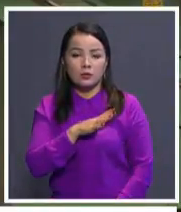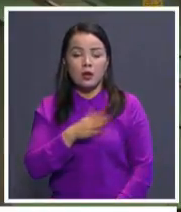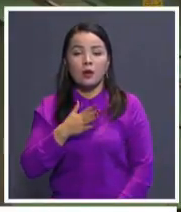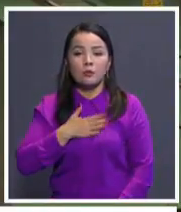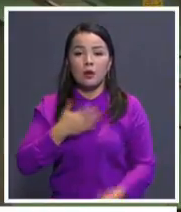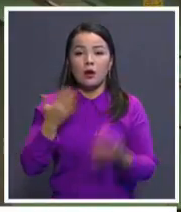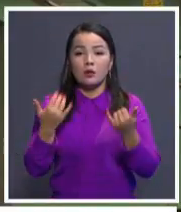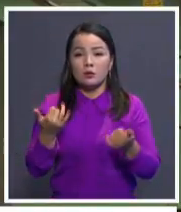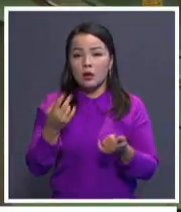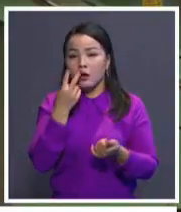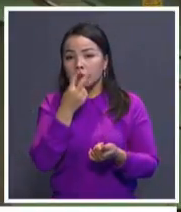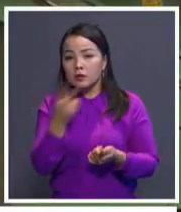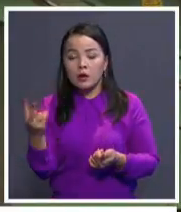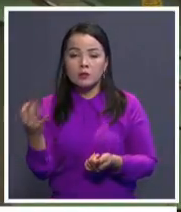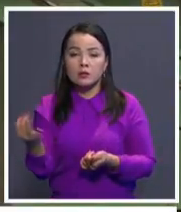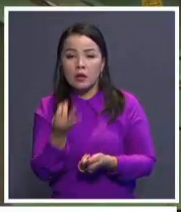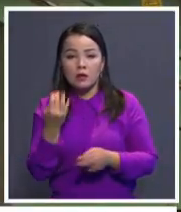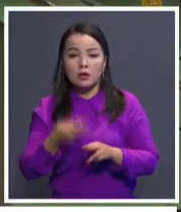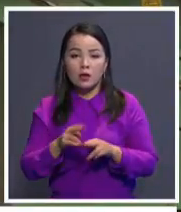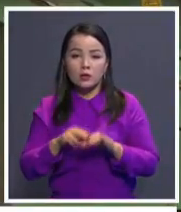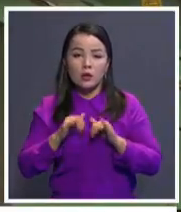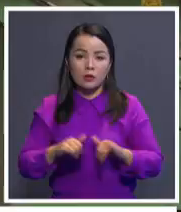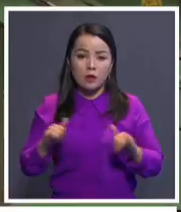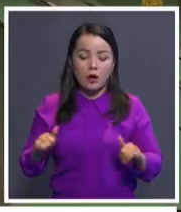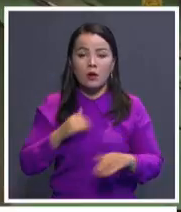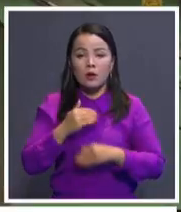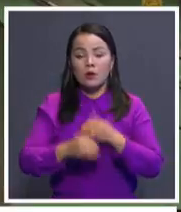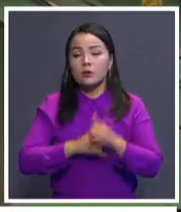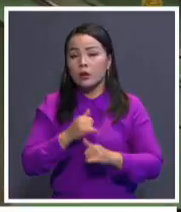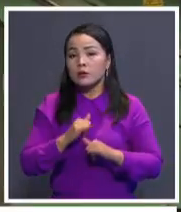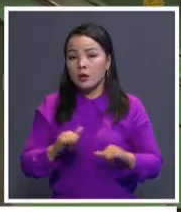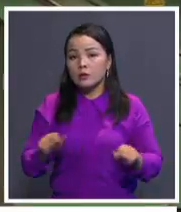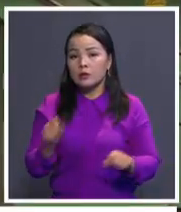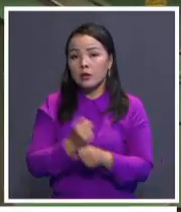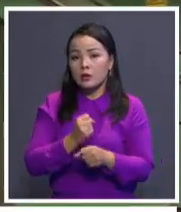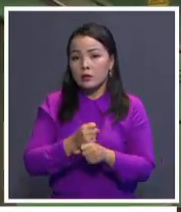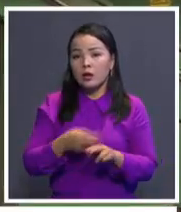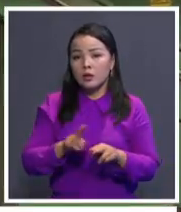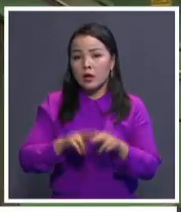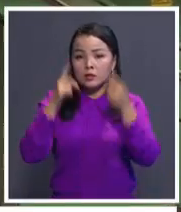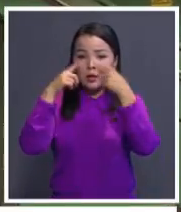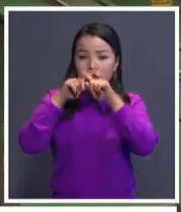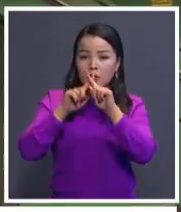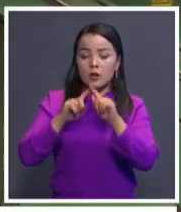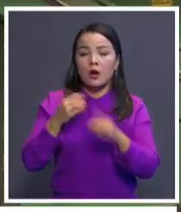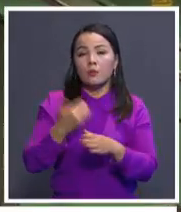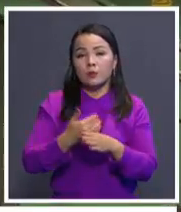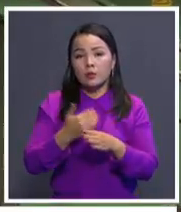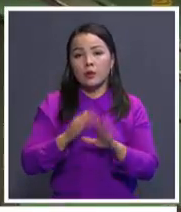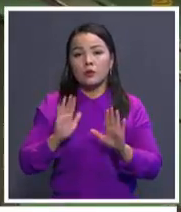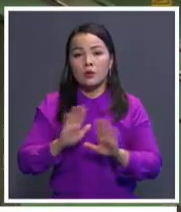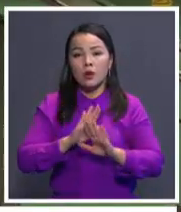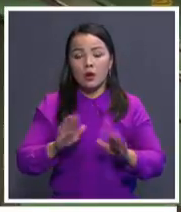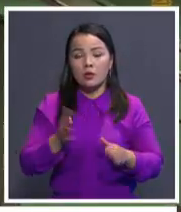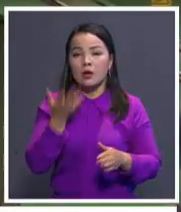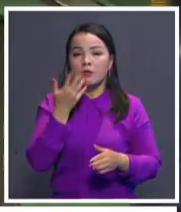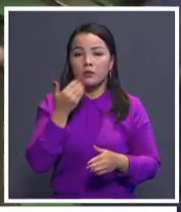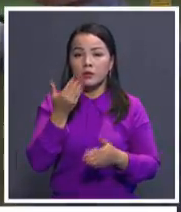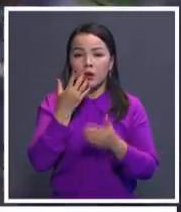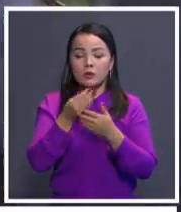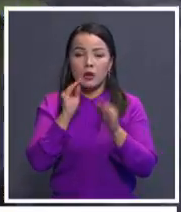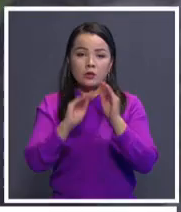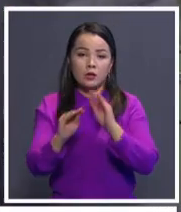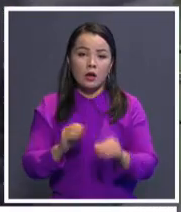Біз бүгін тың әдістермен өнімділікті арттыруға болатындығын көзбен көріп отырмыз. Тек техниканың көмегімен ғана емес, цифрландыру арқылы да